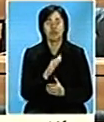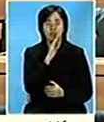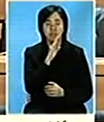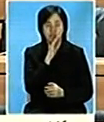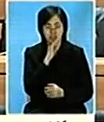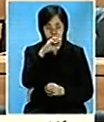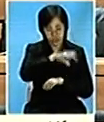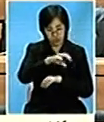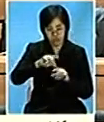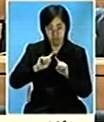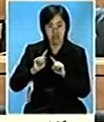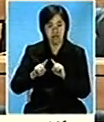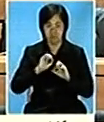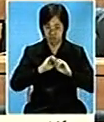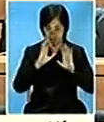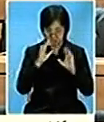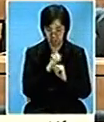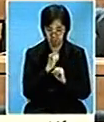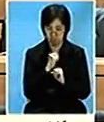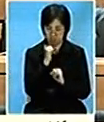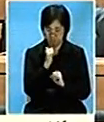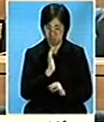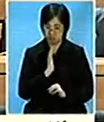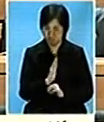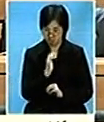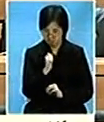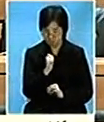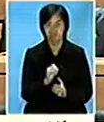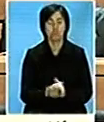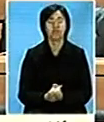ารถเป็นที่ชื่นชอบว่าตัวเองไม่มี